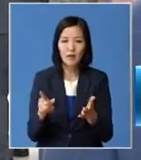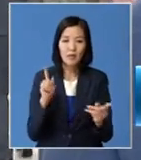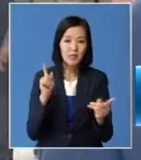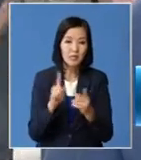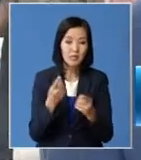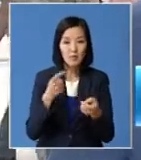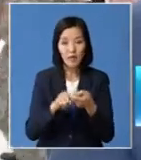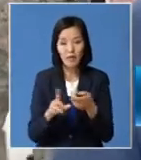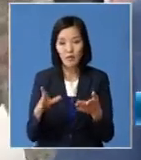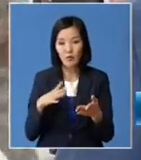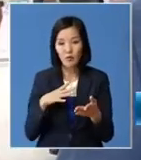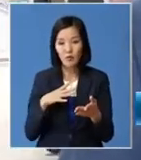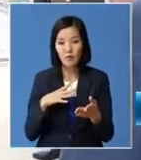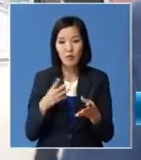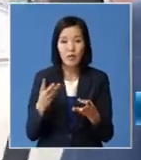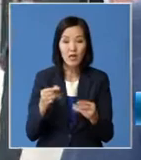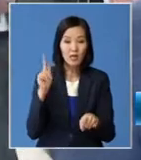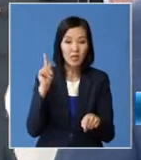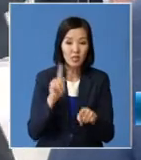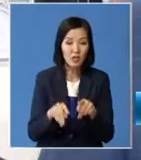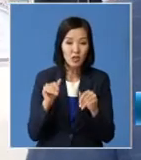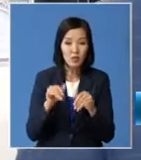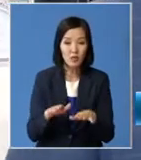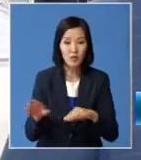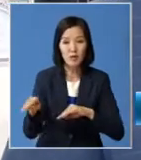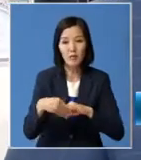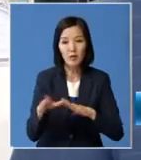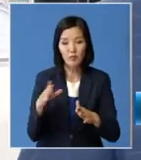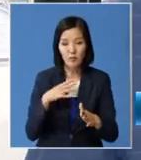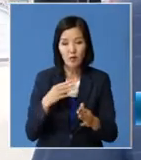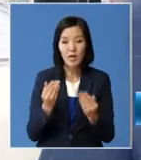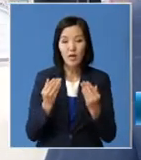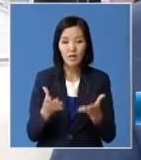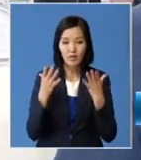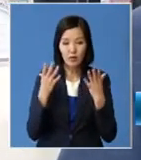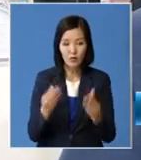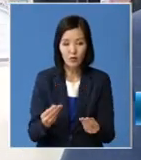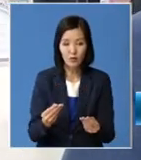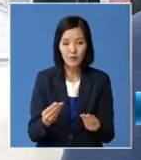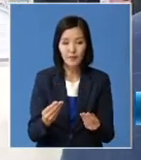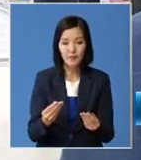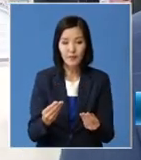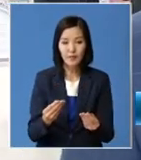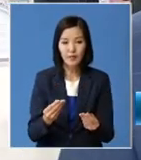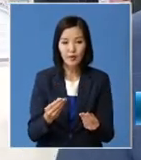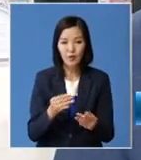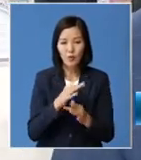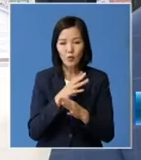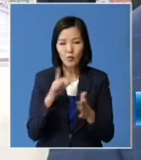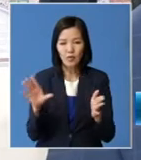керек болатын, ол жаңа қаржылай тезірек шешу жолдар болатын. Ал қазіргі таңда қаншама дүниенің